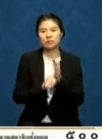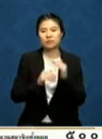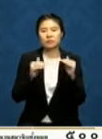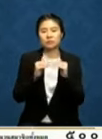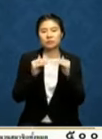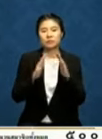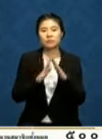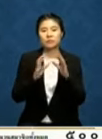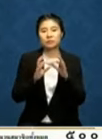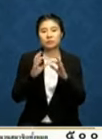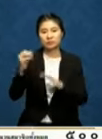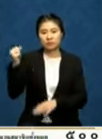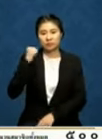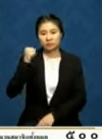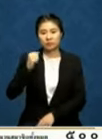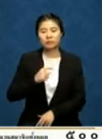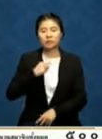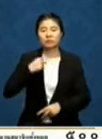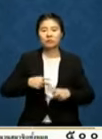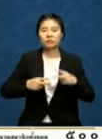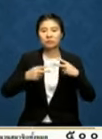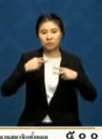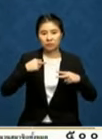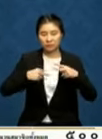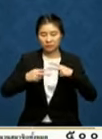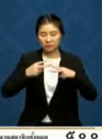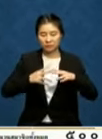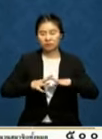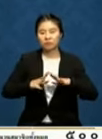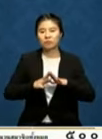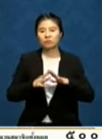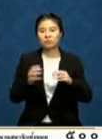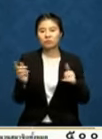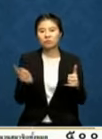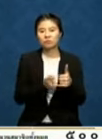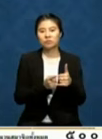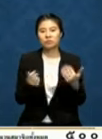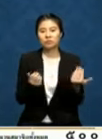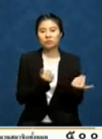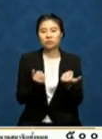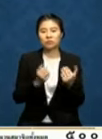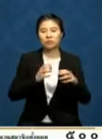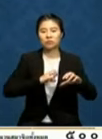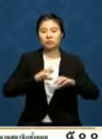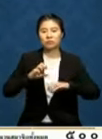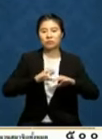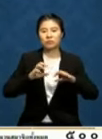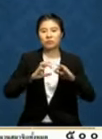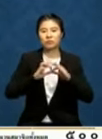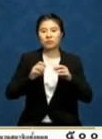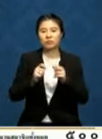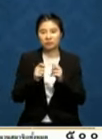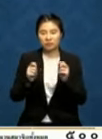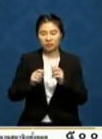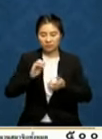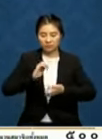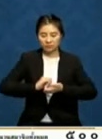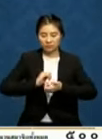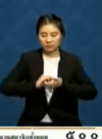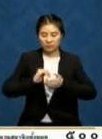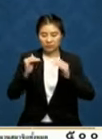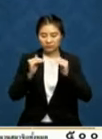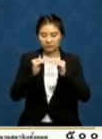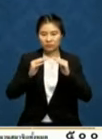ของผู้ใช้อำนาจปกครองในการทำโทษบุตรนี้เป็นการดำเนินการสอดคล้องกับอนุสัญญาว่าด้วยสิทธิ